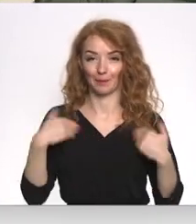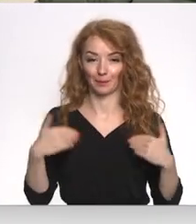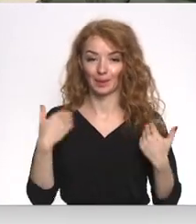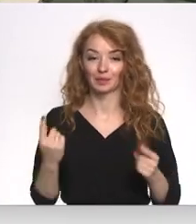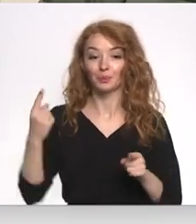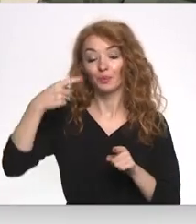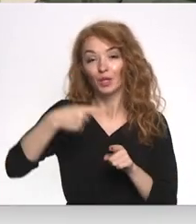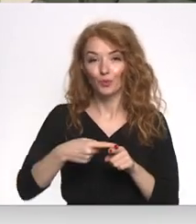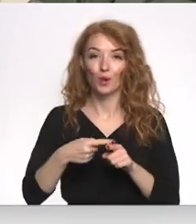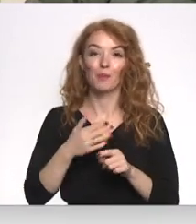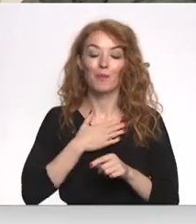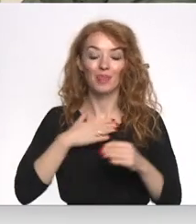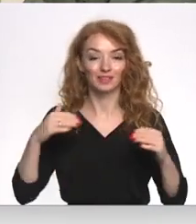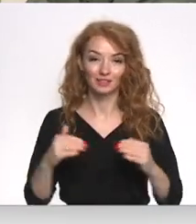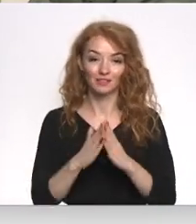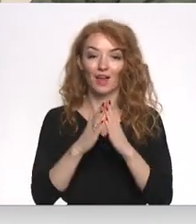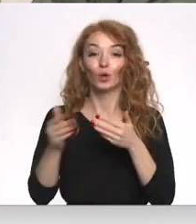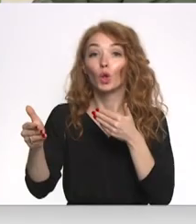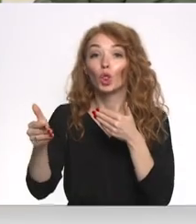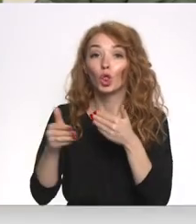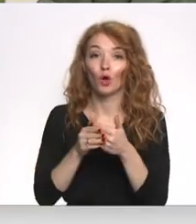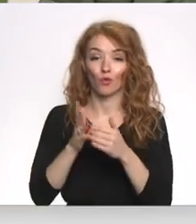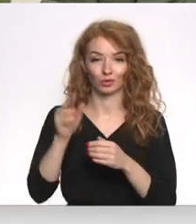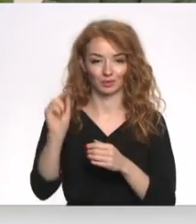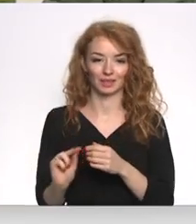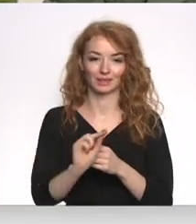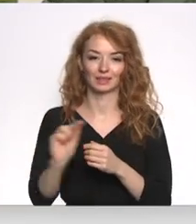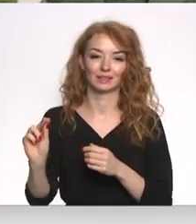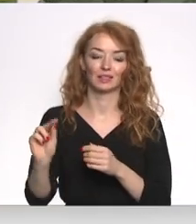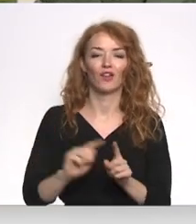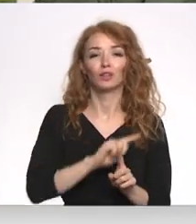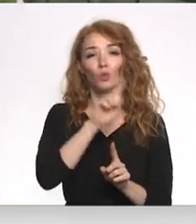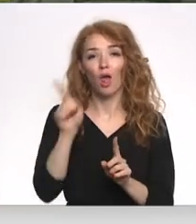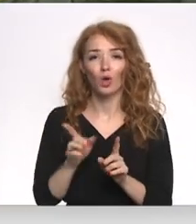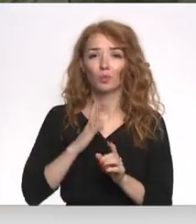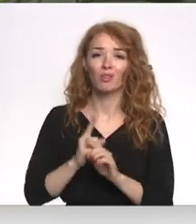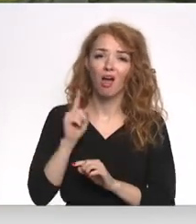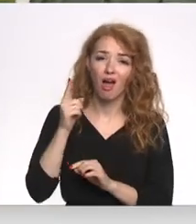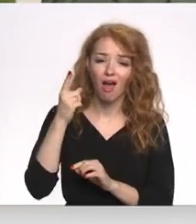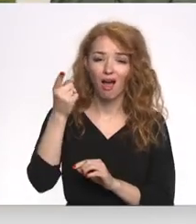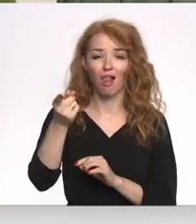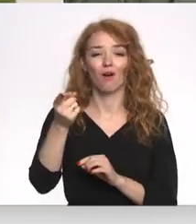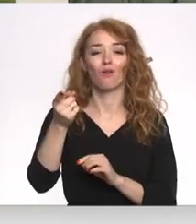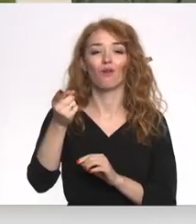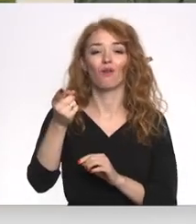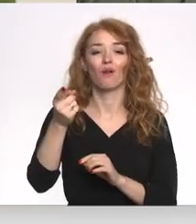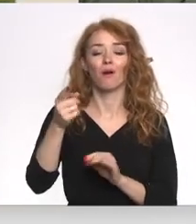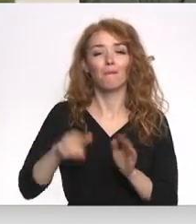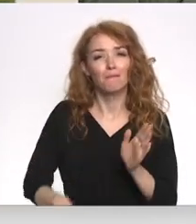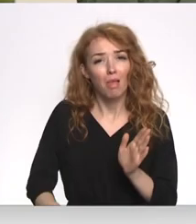pirmā reize tāda man svētki, ka tik tuvu būs baznīca. Visu laiku bija tik tālu. Bija jāiet